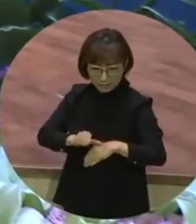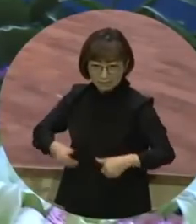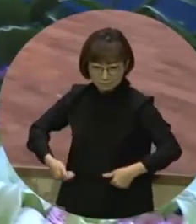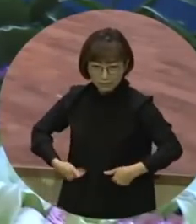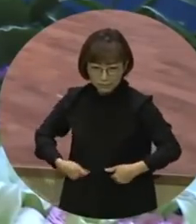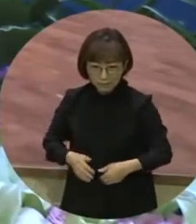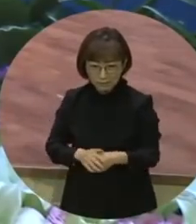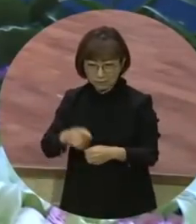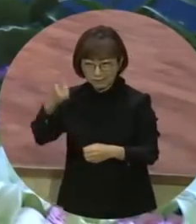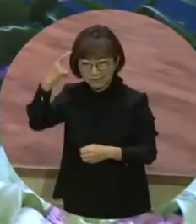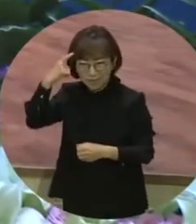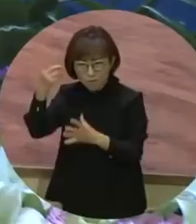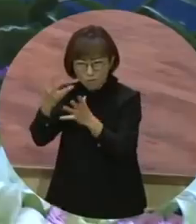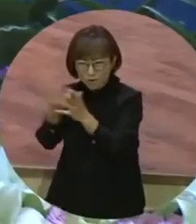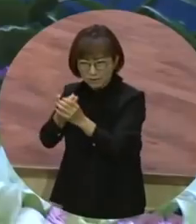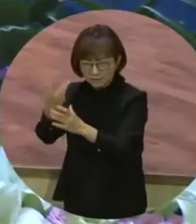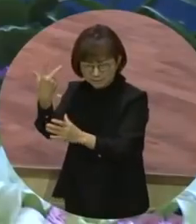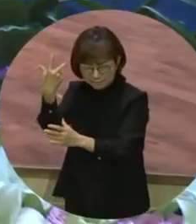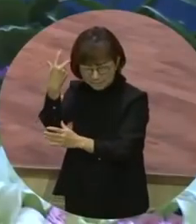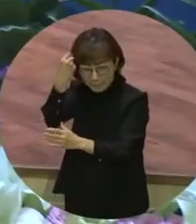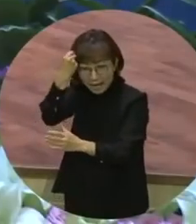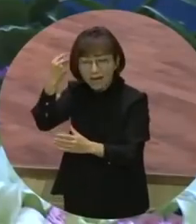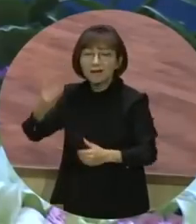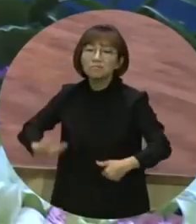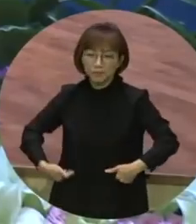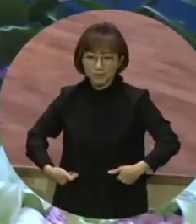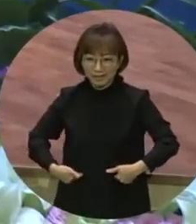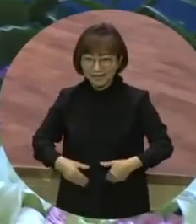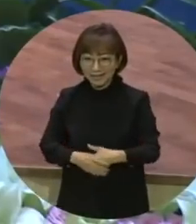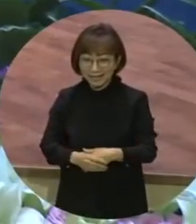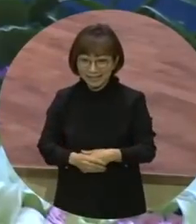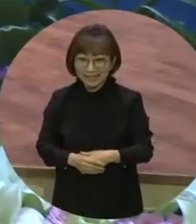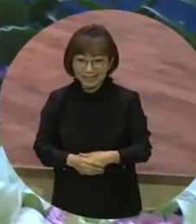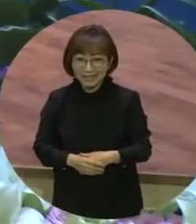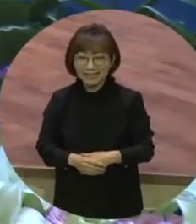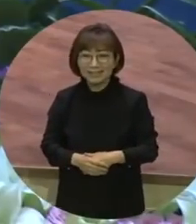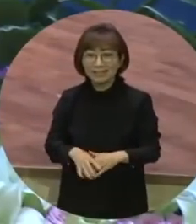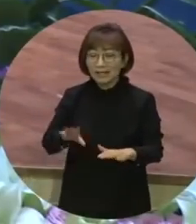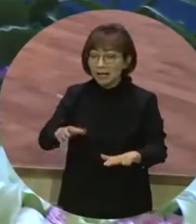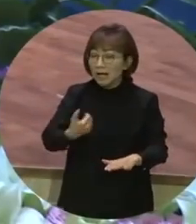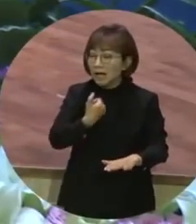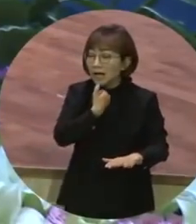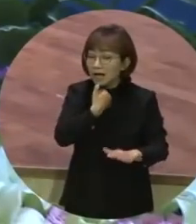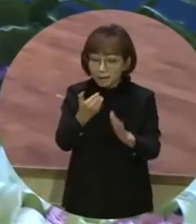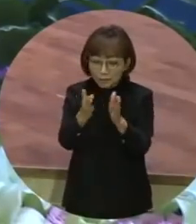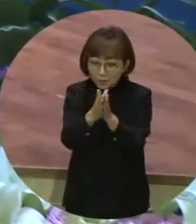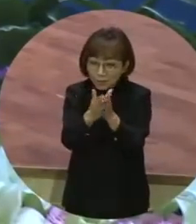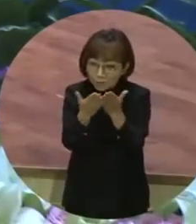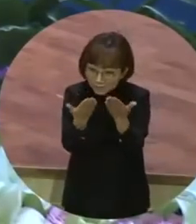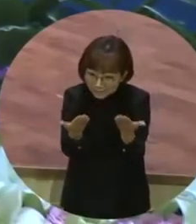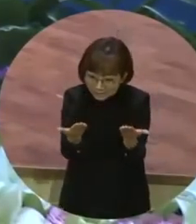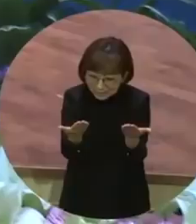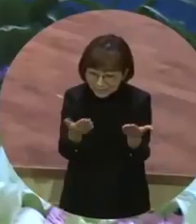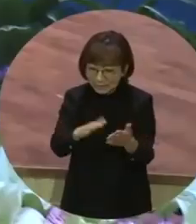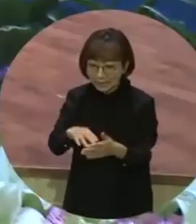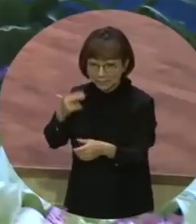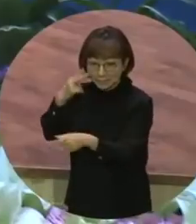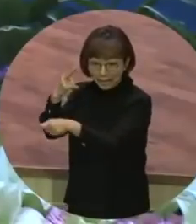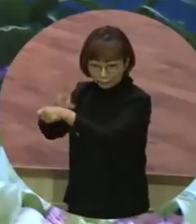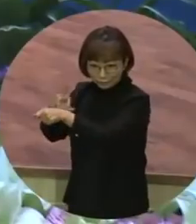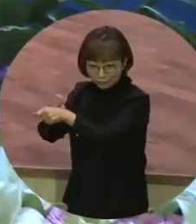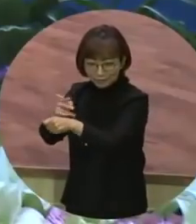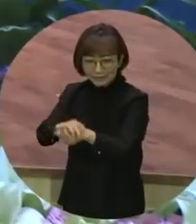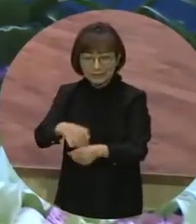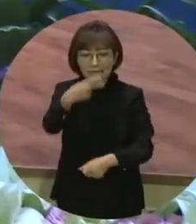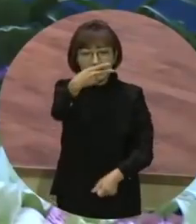사상이 되고 습관이 되고 문화가 되고. 우리가 매주 살펴보고 있는 로마서 말씀은요. 사도 바울이 다메섹